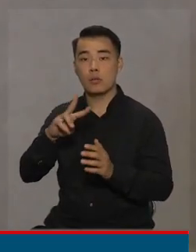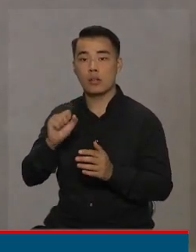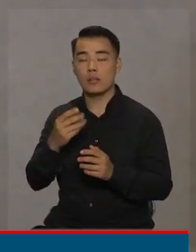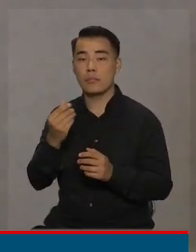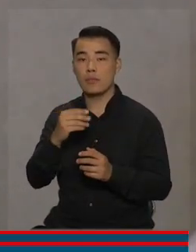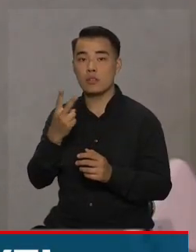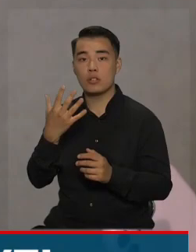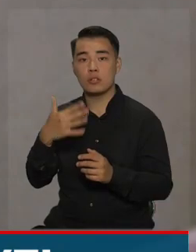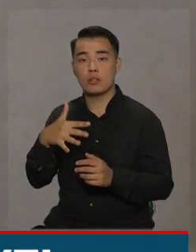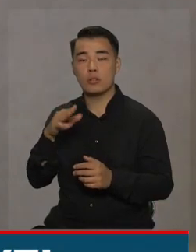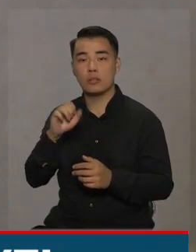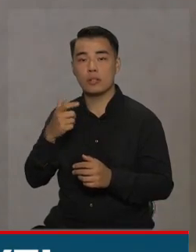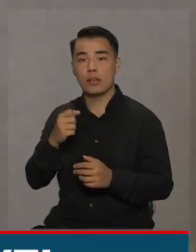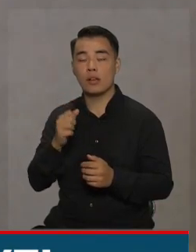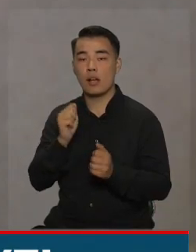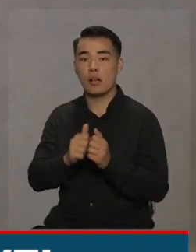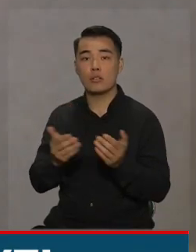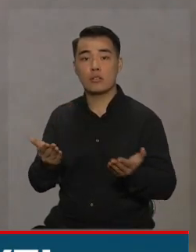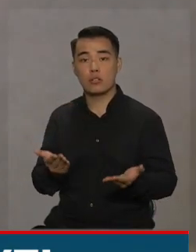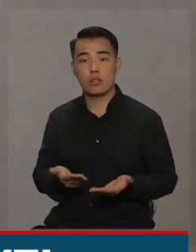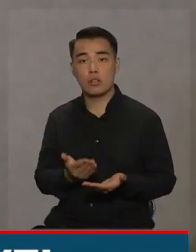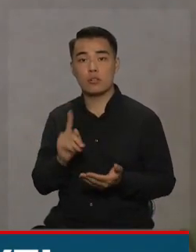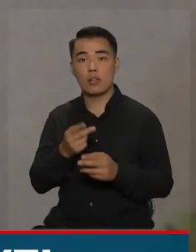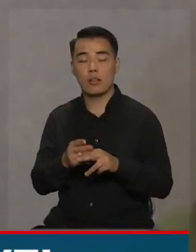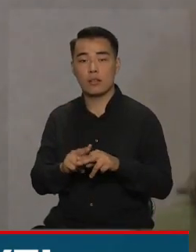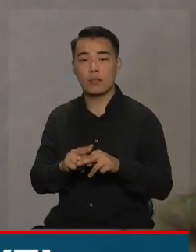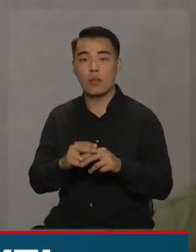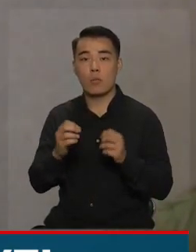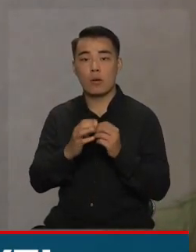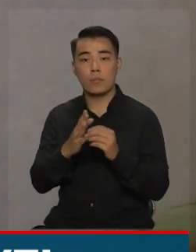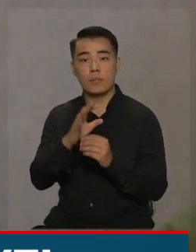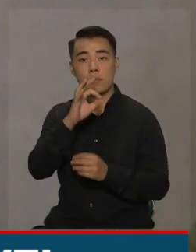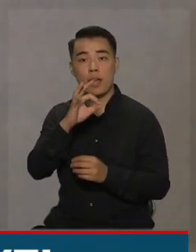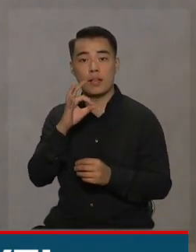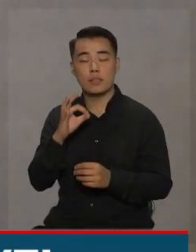250 теңге әрбір өңірлерде, ол 15%